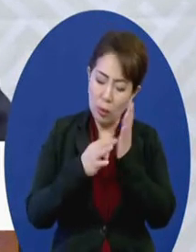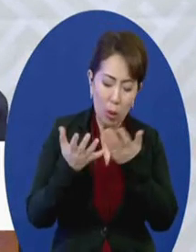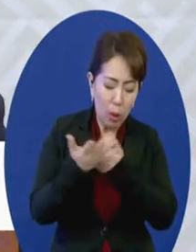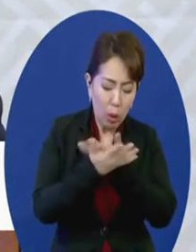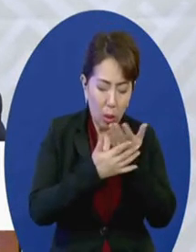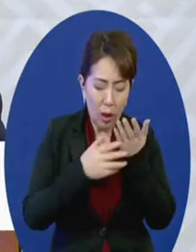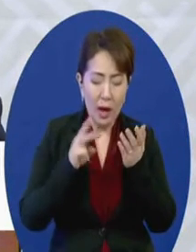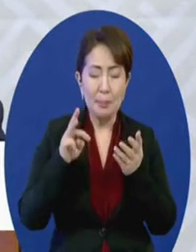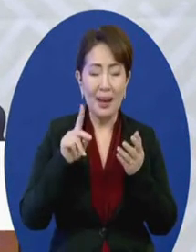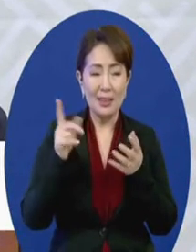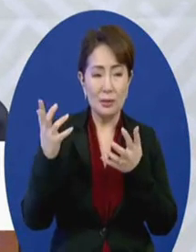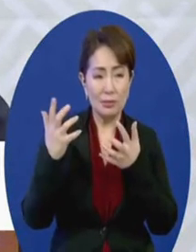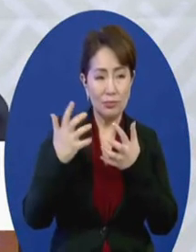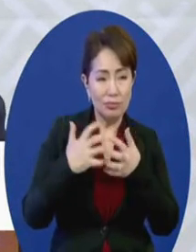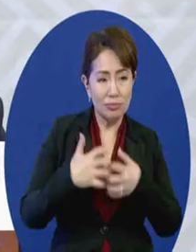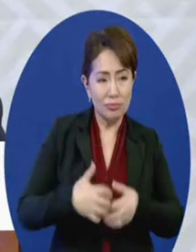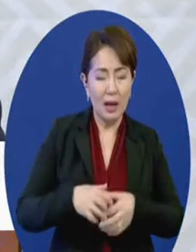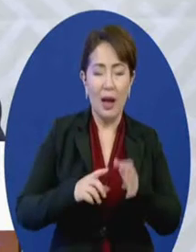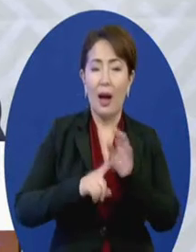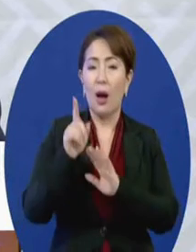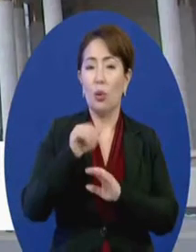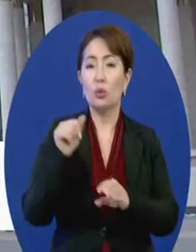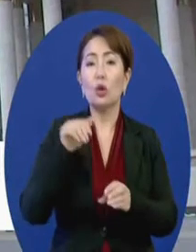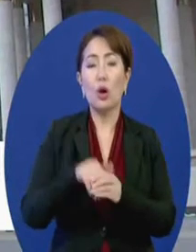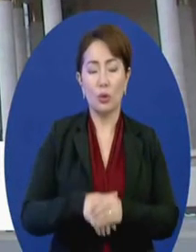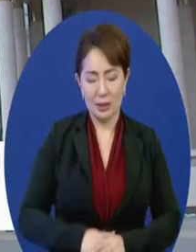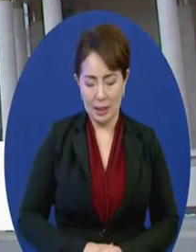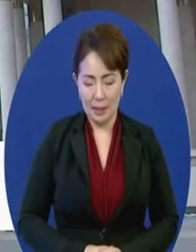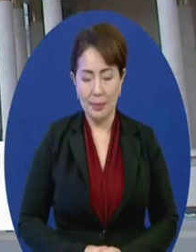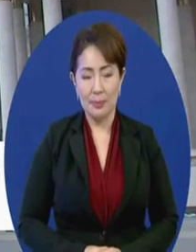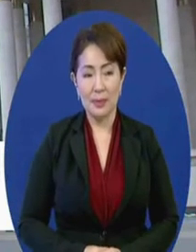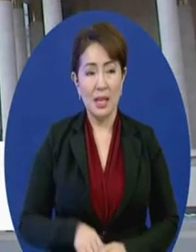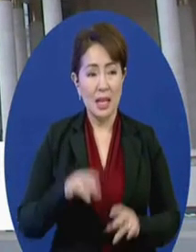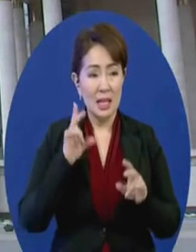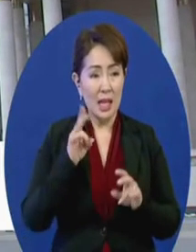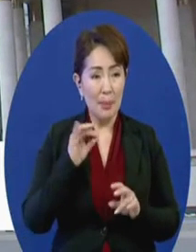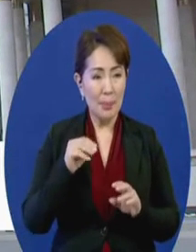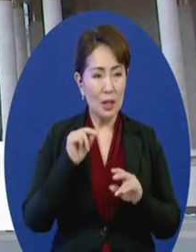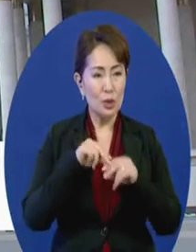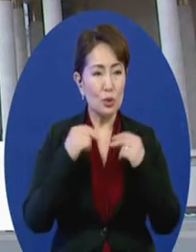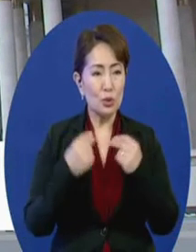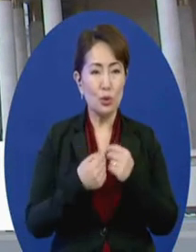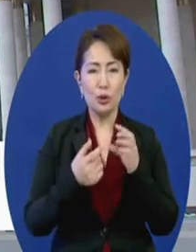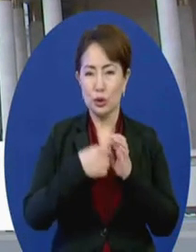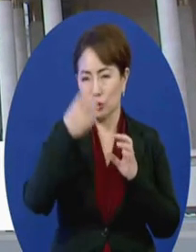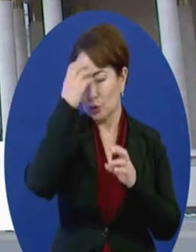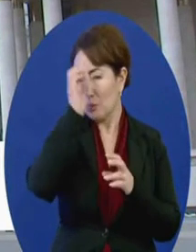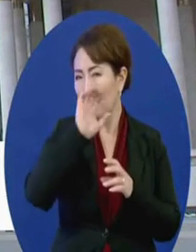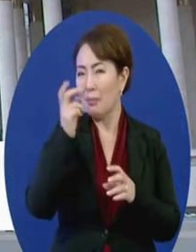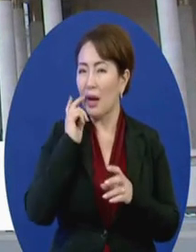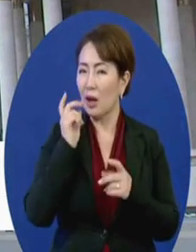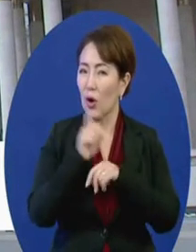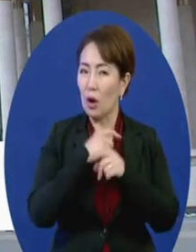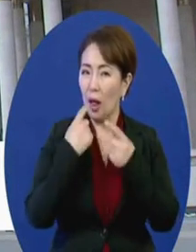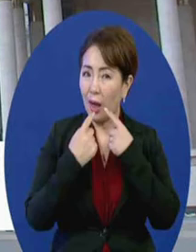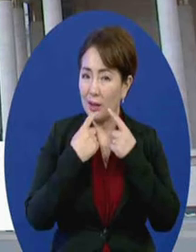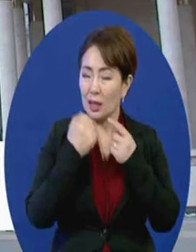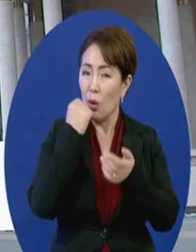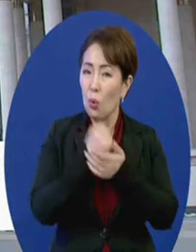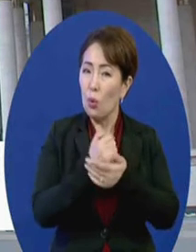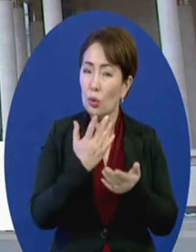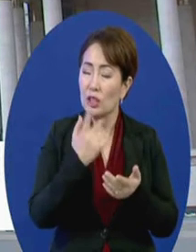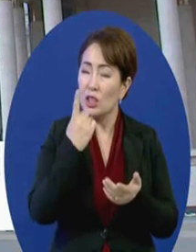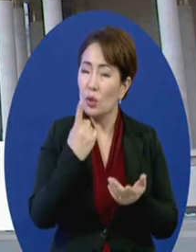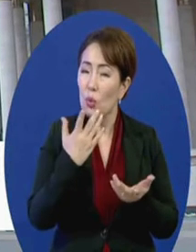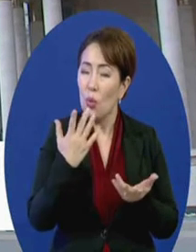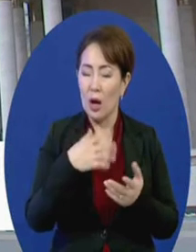зөвлөлт механизмыг оруулж байгаа анх удаа оруулж байгаа юм хэлбэр юм байна. Намрын чуулганы хугацаанд төрийн байгуулалтын байнгын хороноос хэлэлцүүлж батлуулсан хуулиудын нэг нь